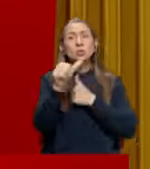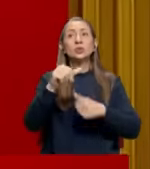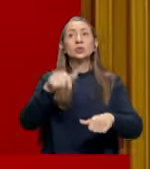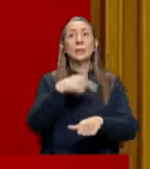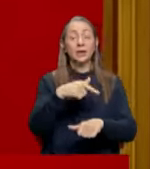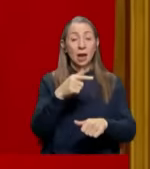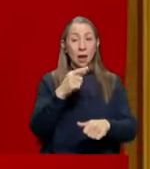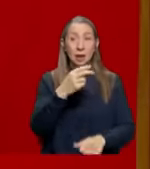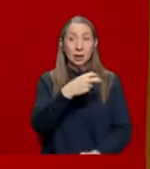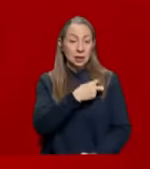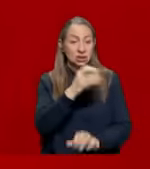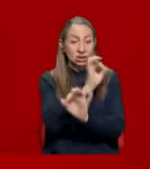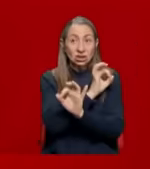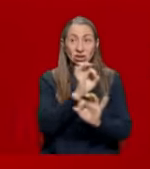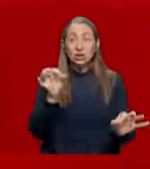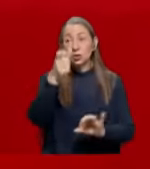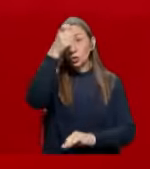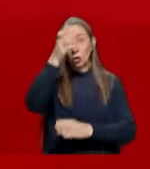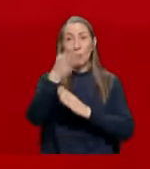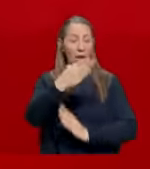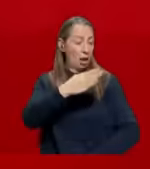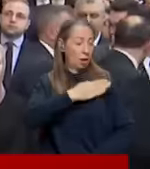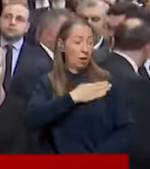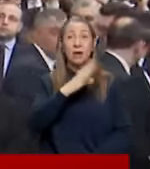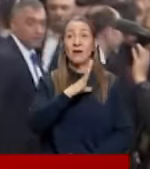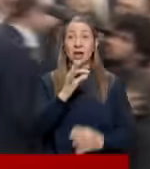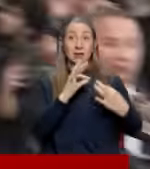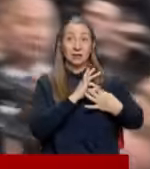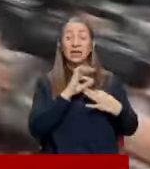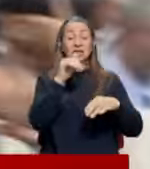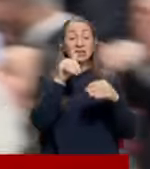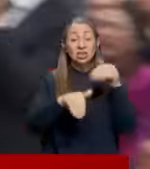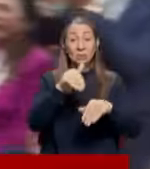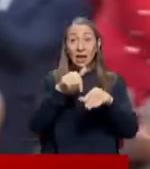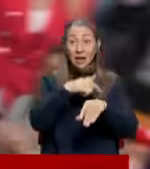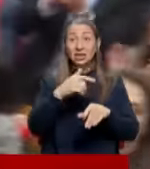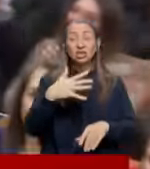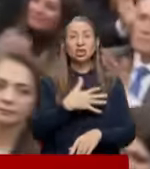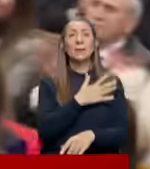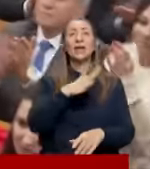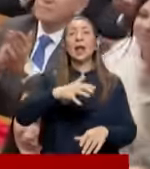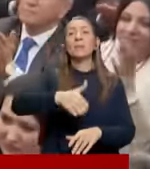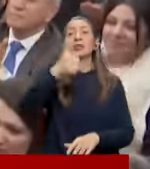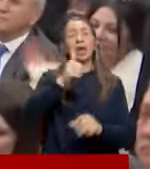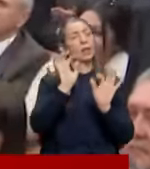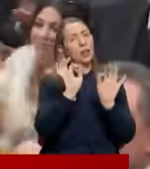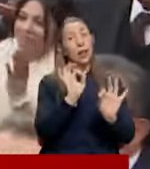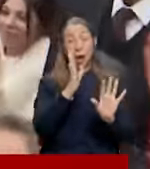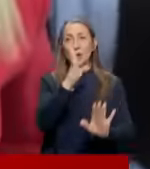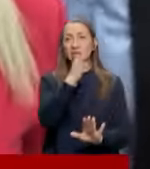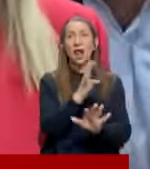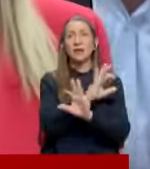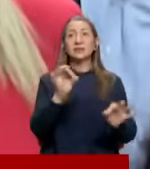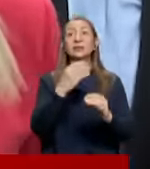süredir parti rozetini de takmıyor. Türk bayrağı var yakasında. Seçimlere kadar CHP genel başkan sıfatını taşıyacak ama tarafsızlığa